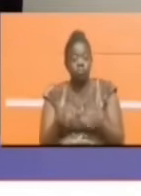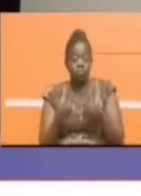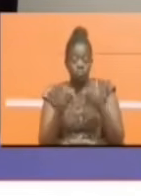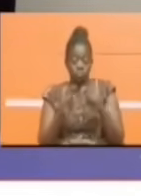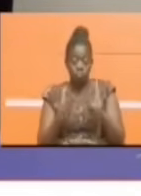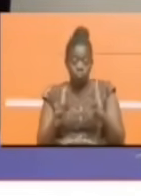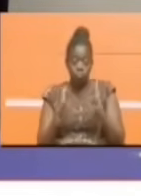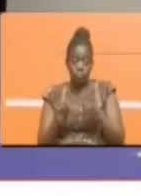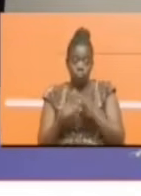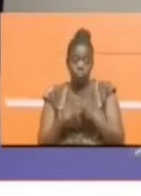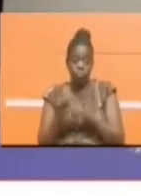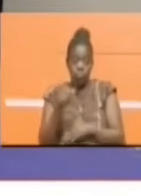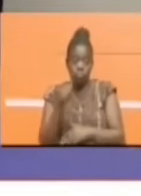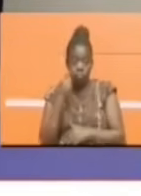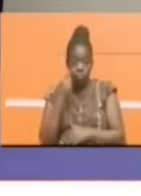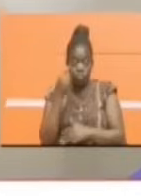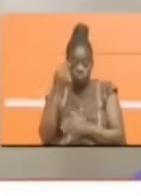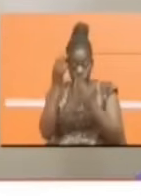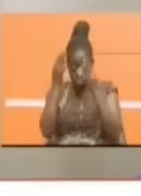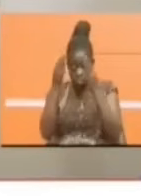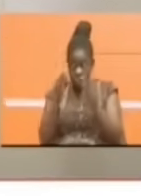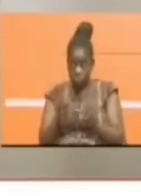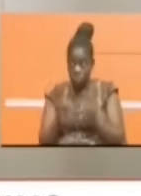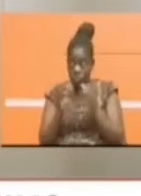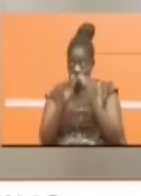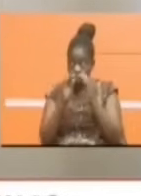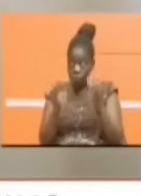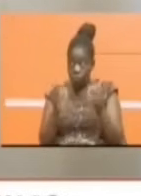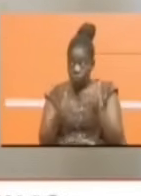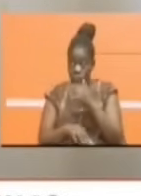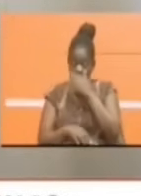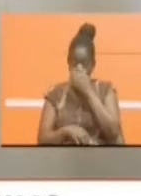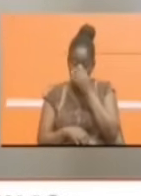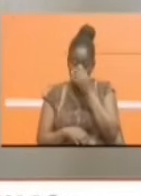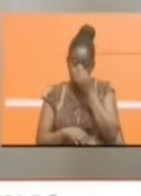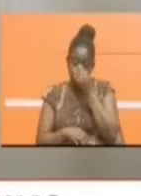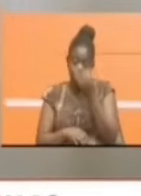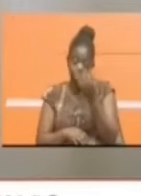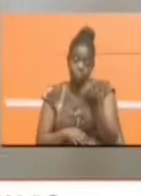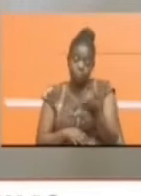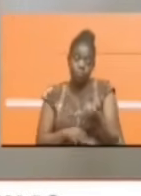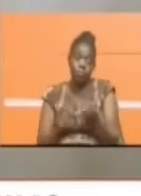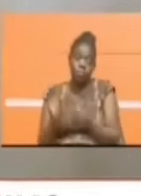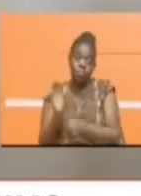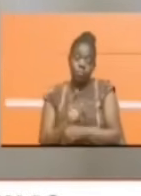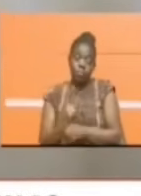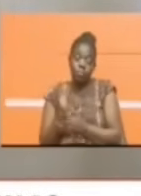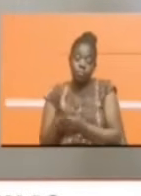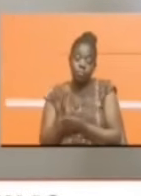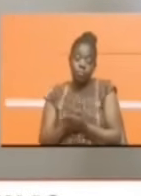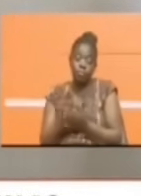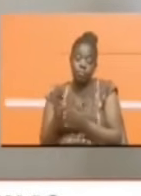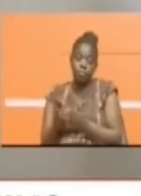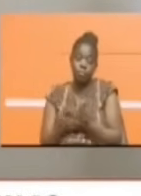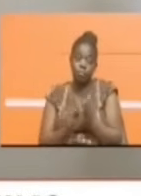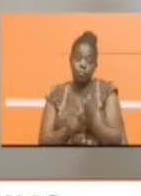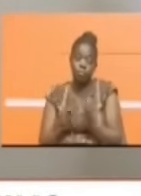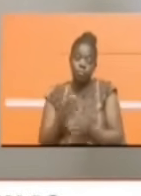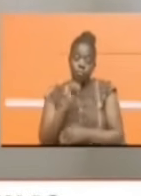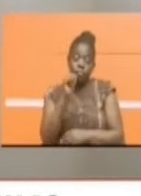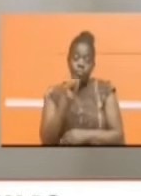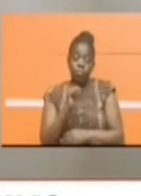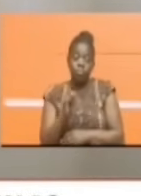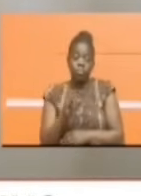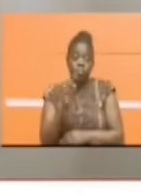zino okulaba nga basalawo n'obwenkanya lukiiko bakulu b'omutuba tebabaddeemu kubanga mu kuloopa muzeeyi